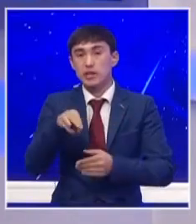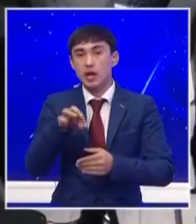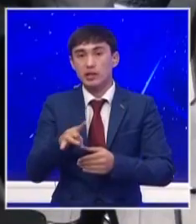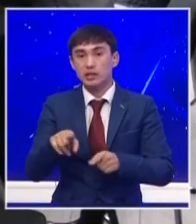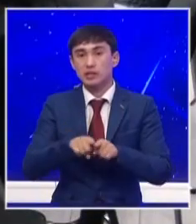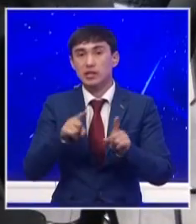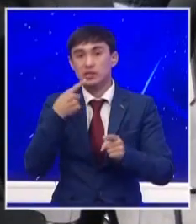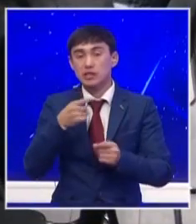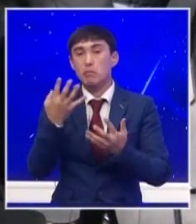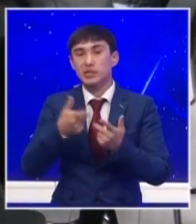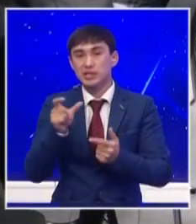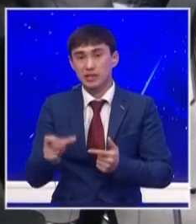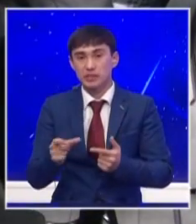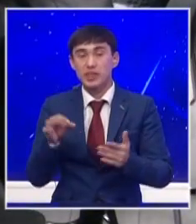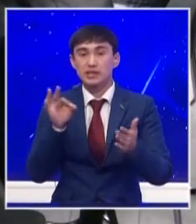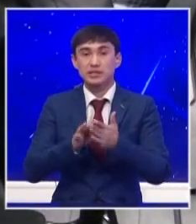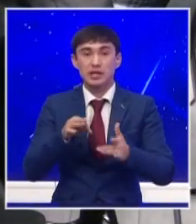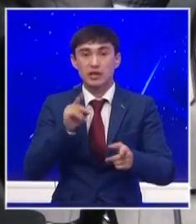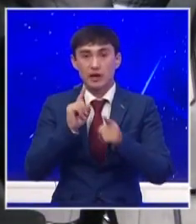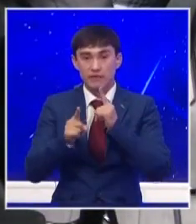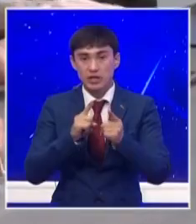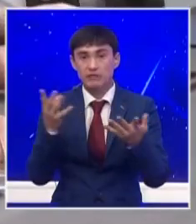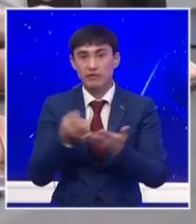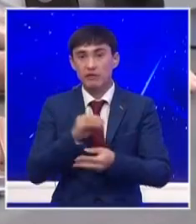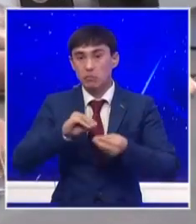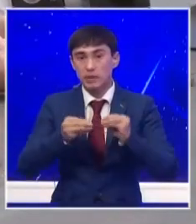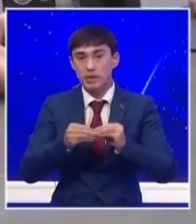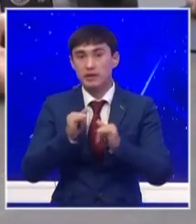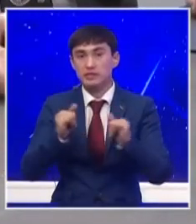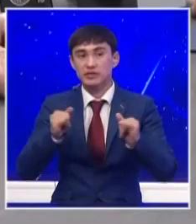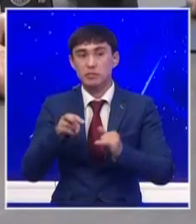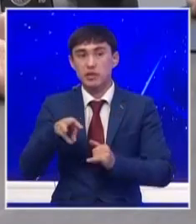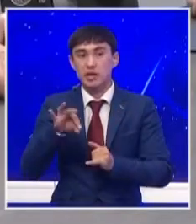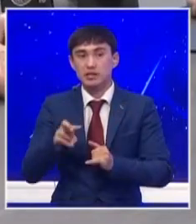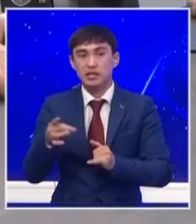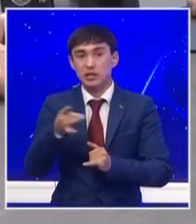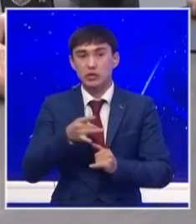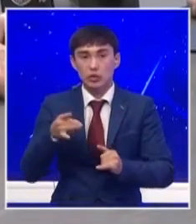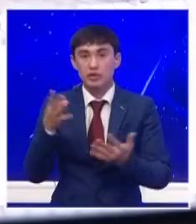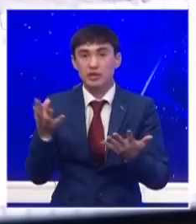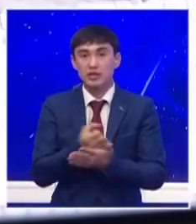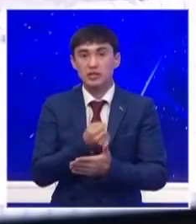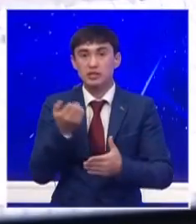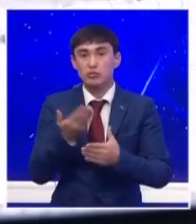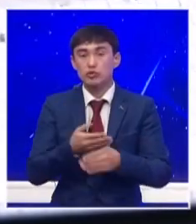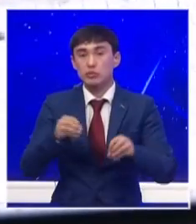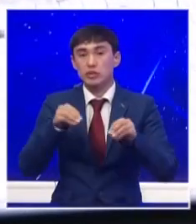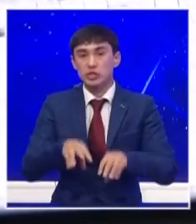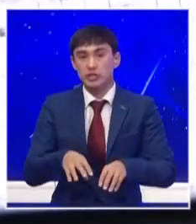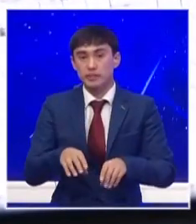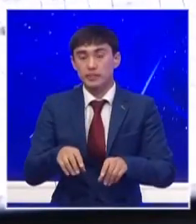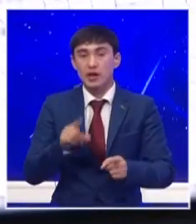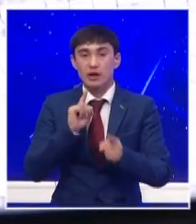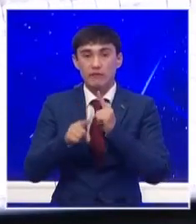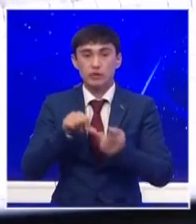или так сказать посредника цель данной конференции выявить проблемы в развитии медиации в регионе и найти способы их решения в